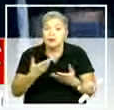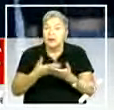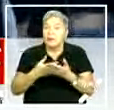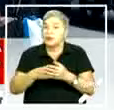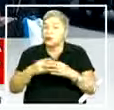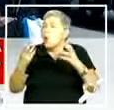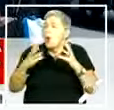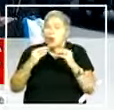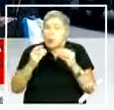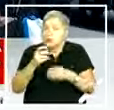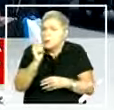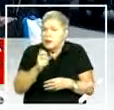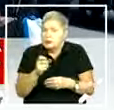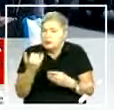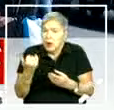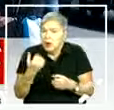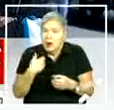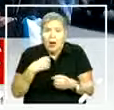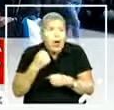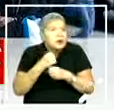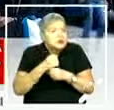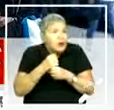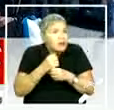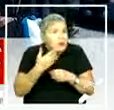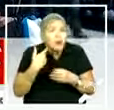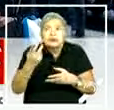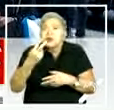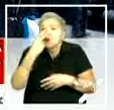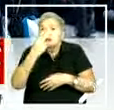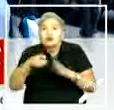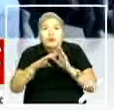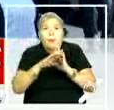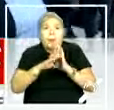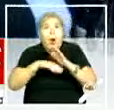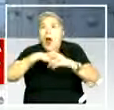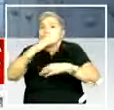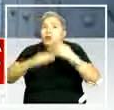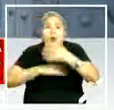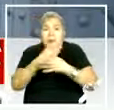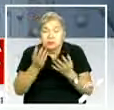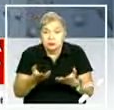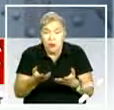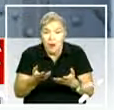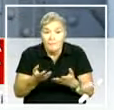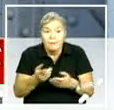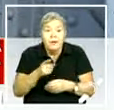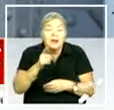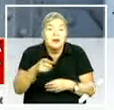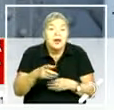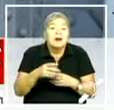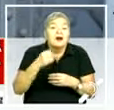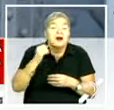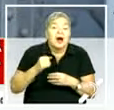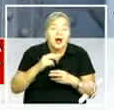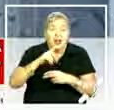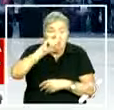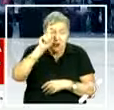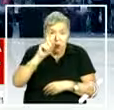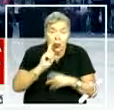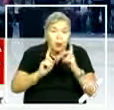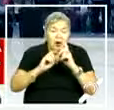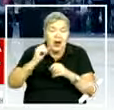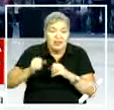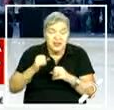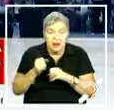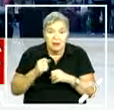de mii de călători care și-au văzut planurile date peste cap. Haosul a continuat și după încheierea grevei. În Gara de Nord, unele trenuri au